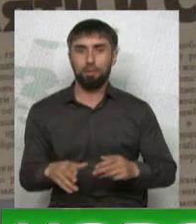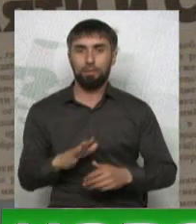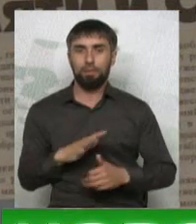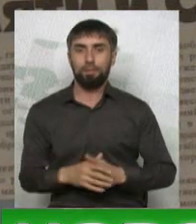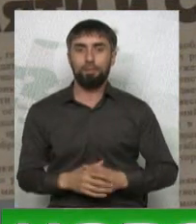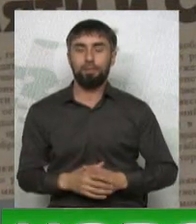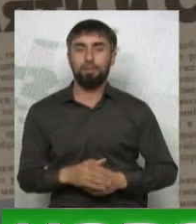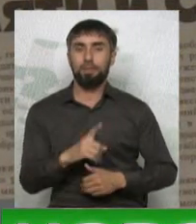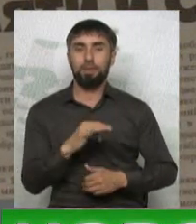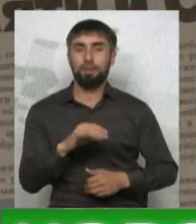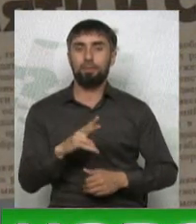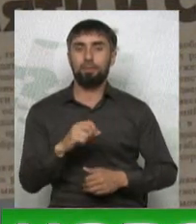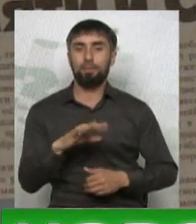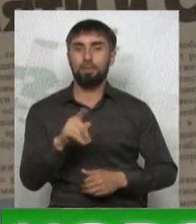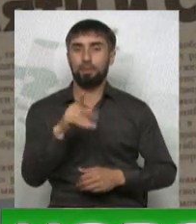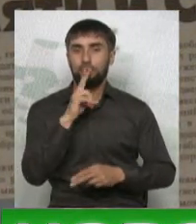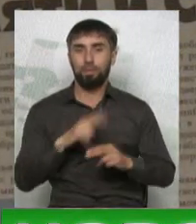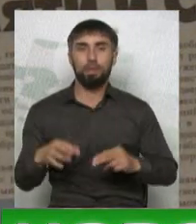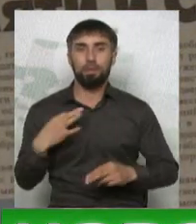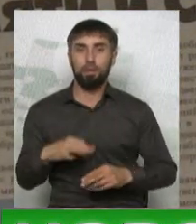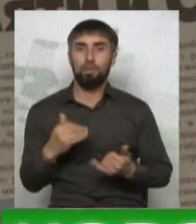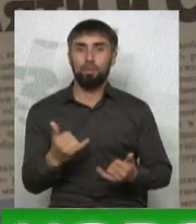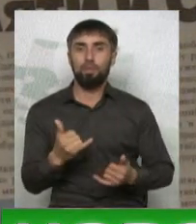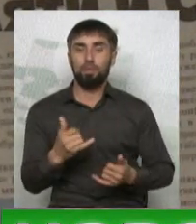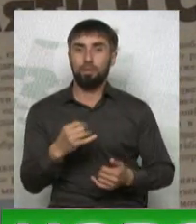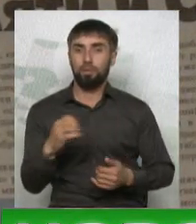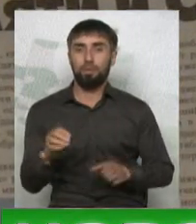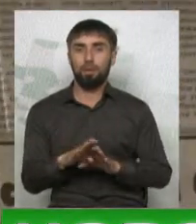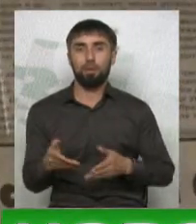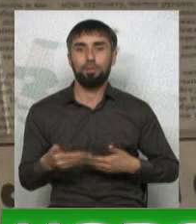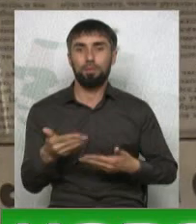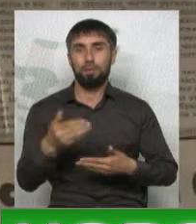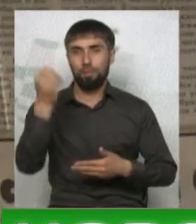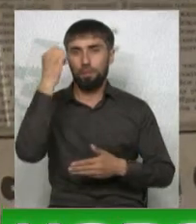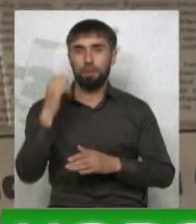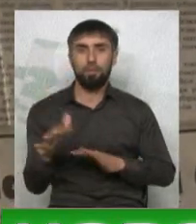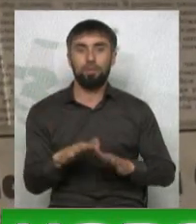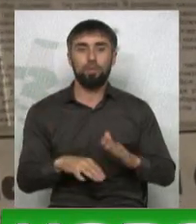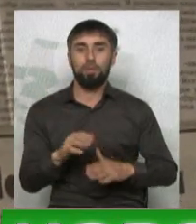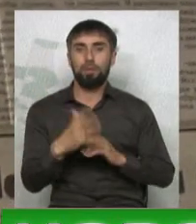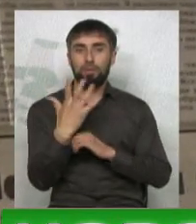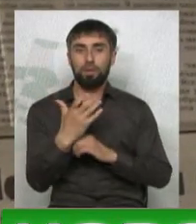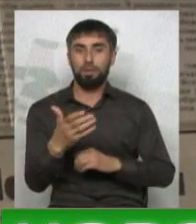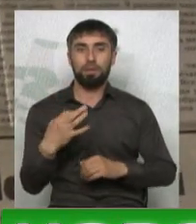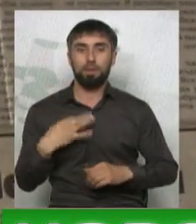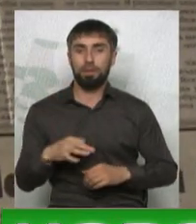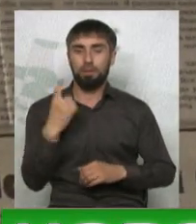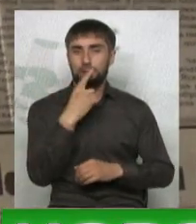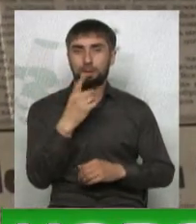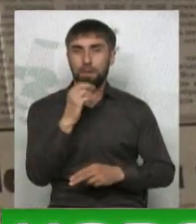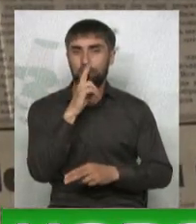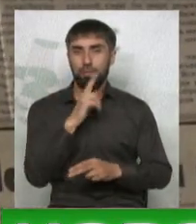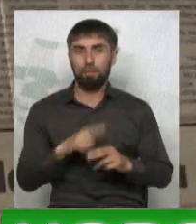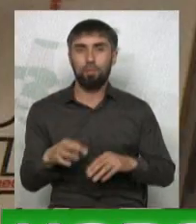Зайнап Албакова в ту роковую ночь потеряла сына. Сегодня ее также пригласили на памятное мероприятие. В руках фотография сына, в глазах